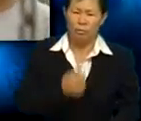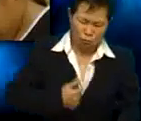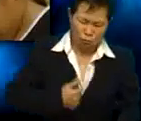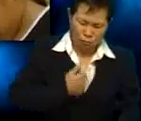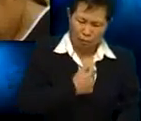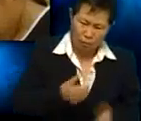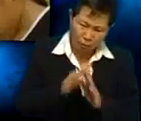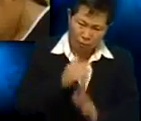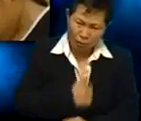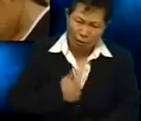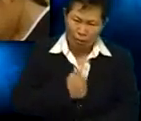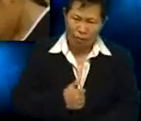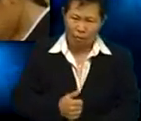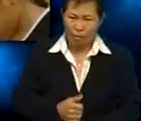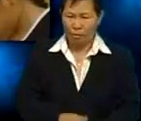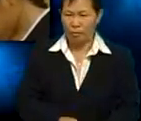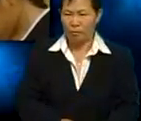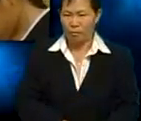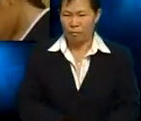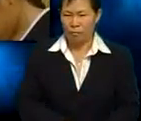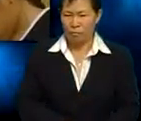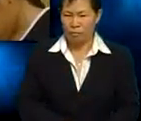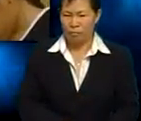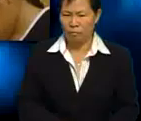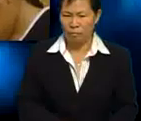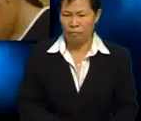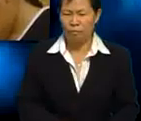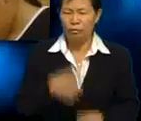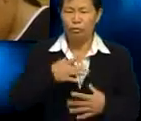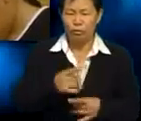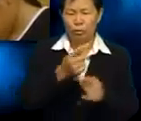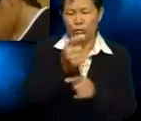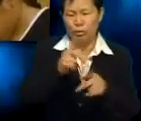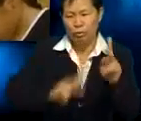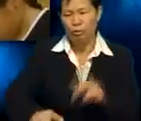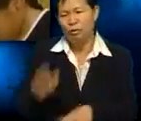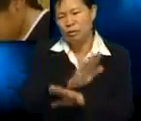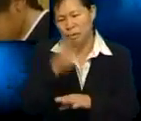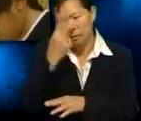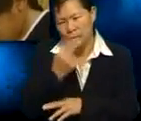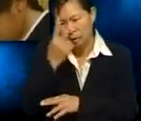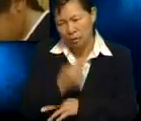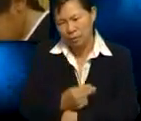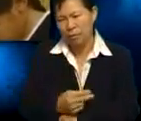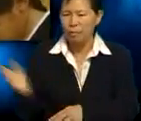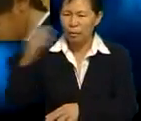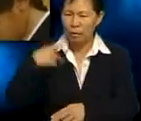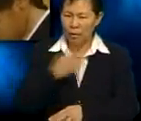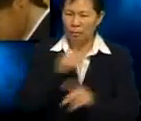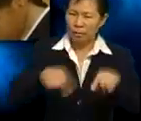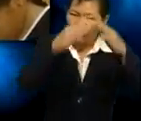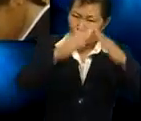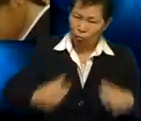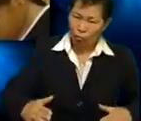maaf, James. Pada muka awak, James. Itulah suka usik-usik orang. Suilin, janganlah nangis. Mari kita pergi